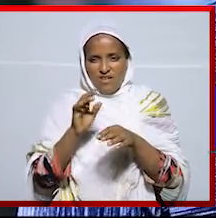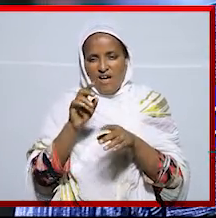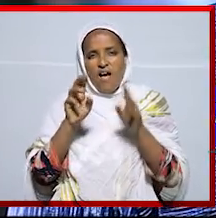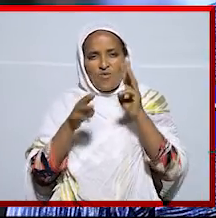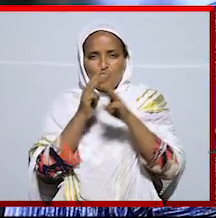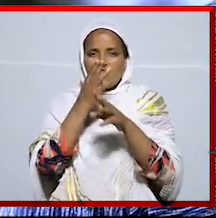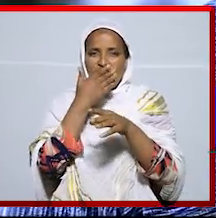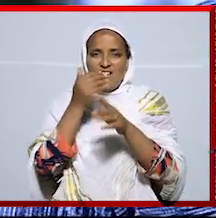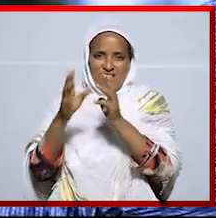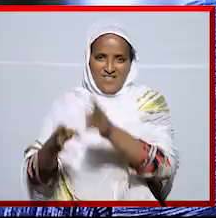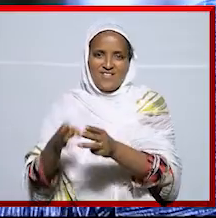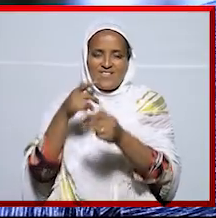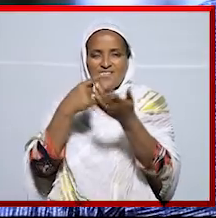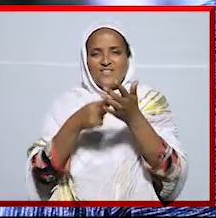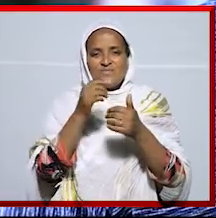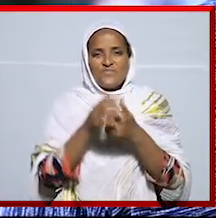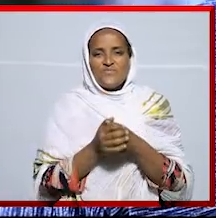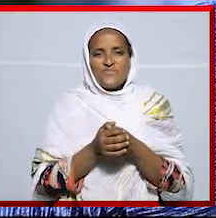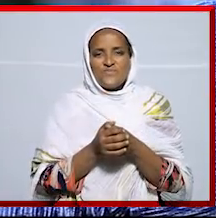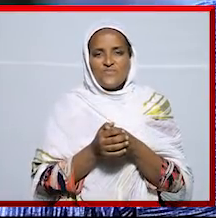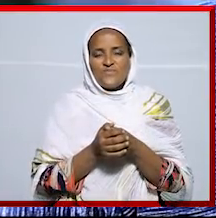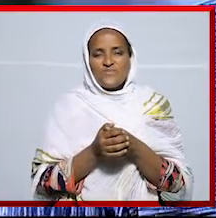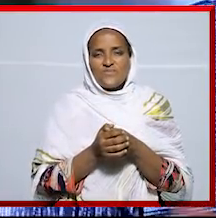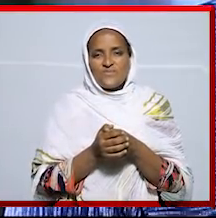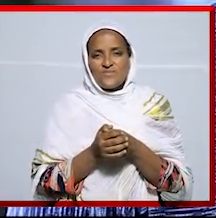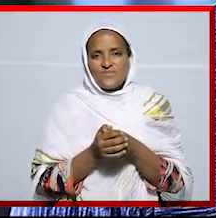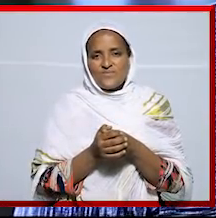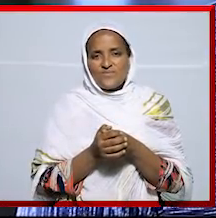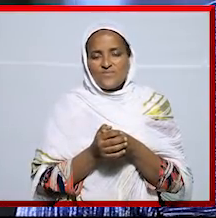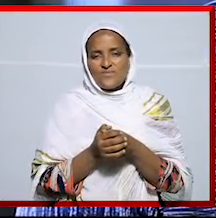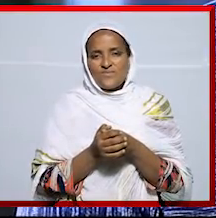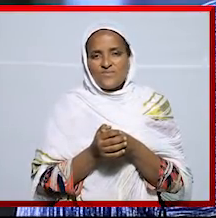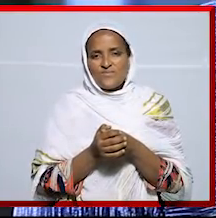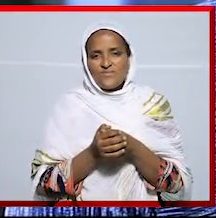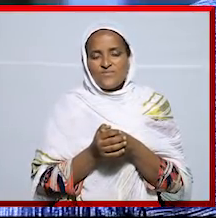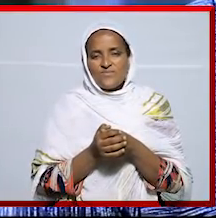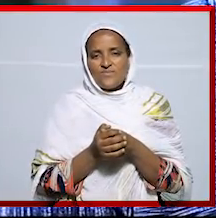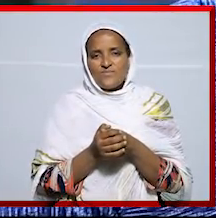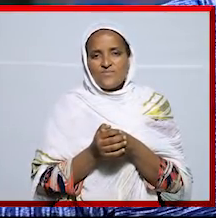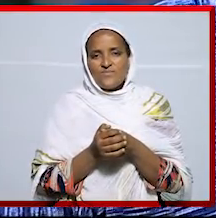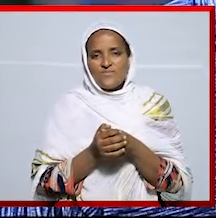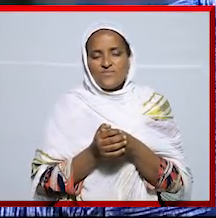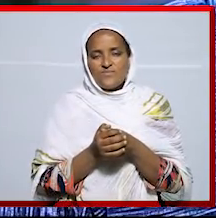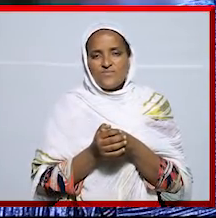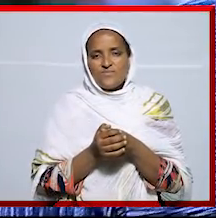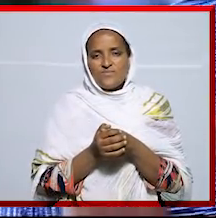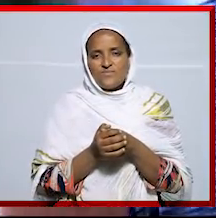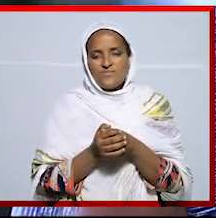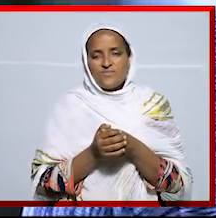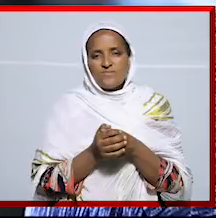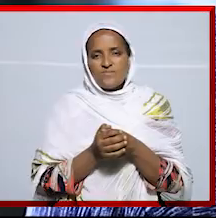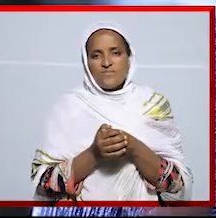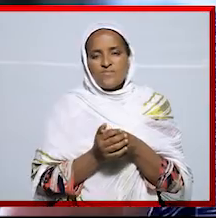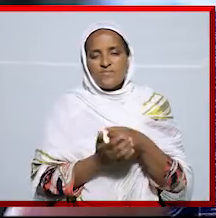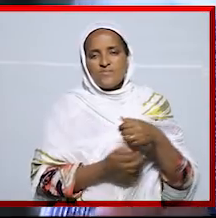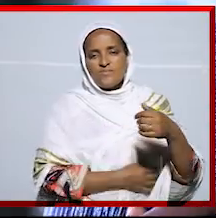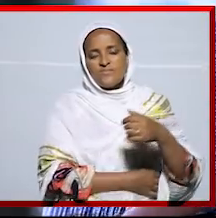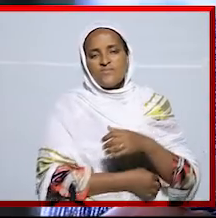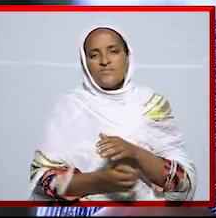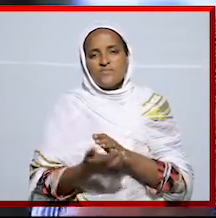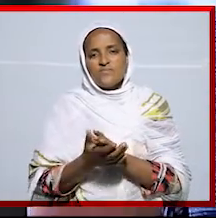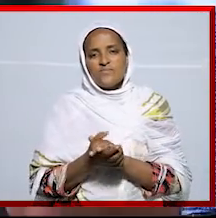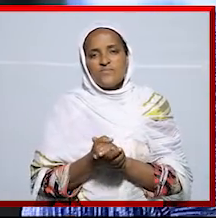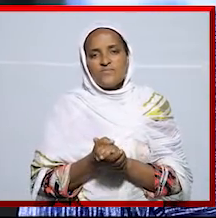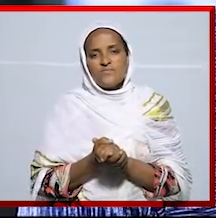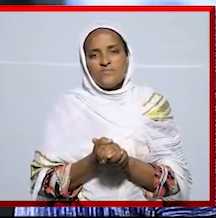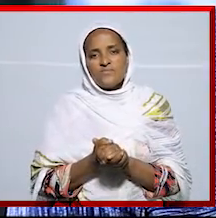ዓለማዊም ነኝ መንፈሳዊም ነኝ። ዓለማዊም ነኝ መንፈሳዊንም ስል ምንድን ነው እንዳይምታታብኝ ማደርገው ቤተክርስቲያን ወይንም መንፈሳዊ ተቋሚ ከኔ